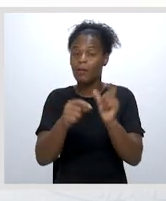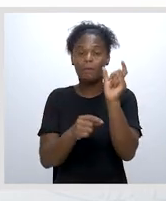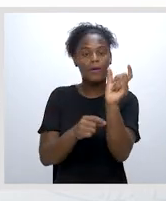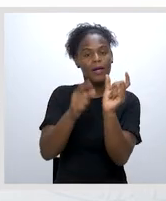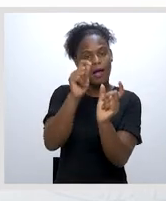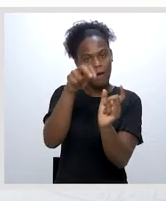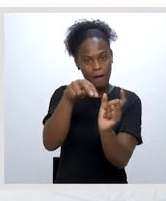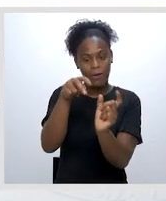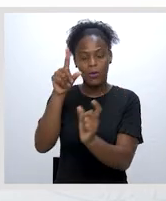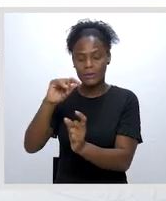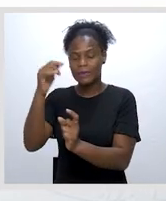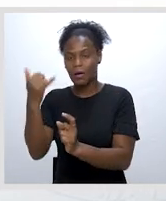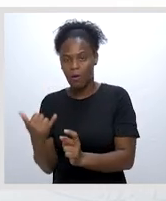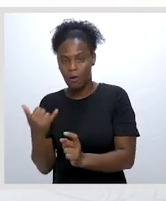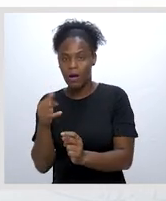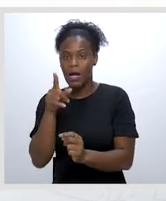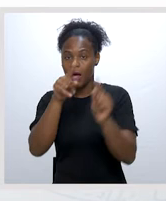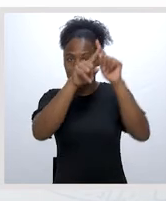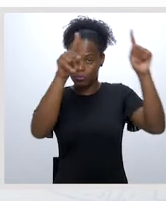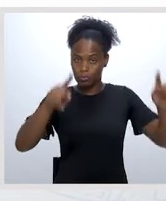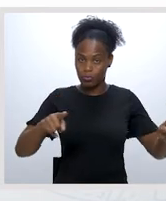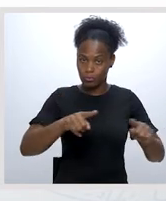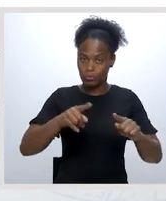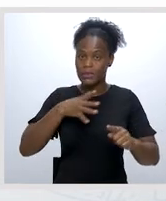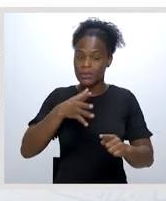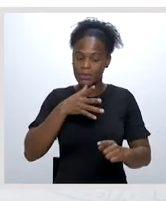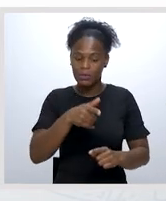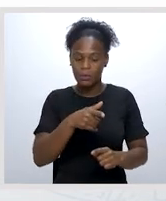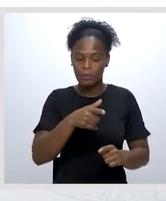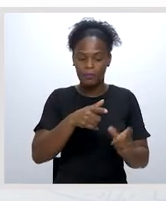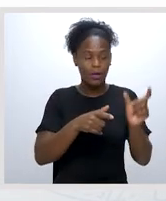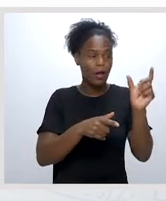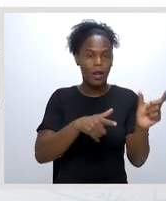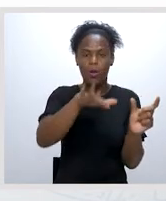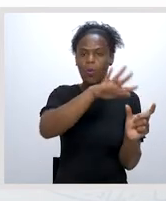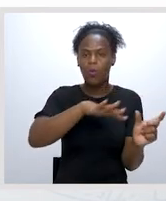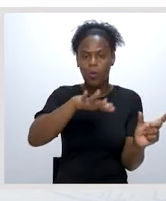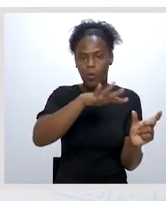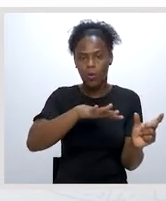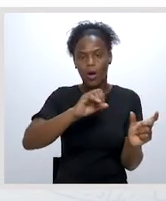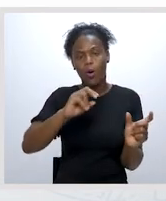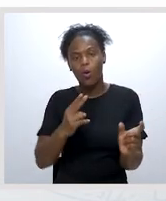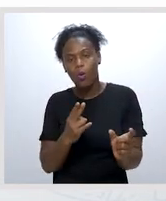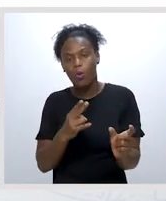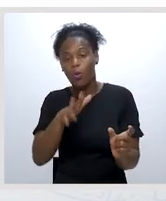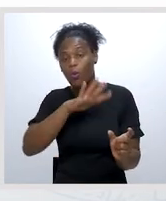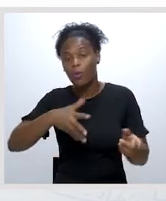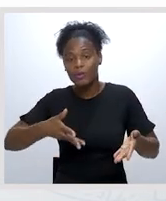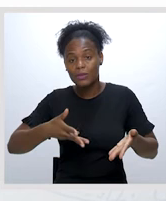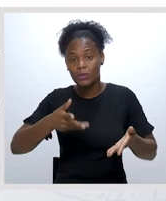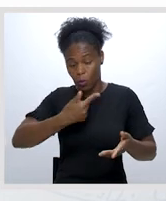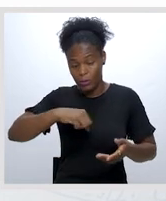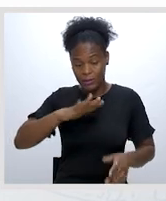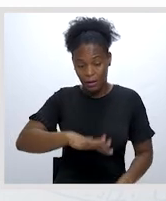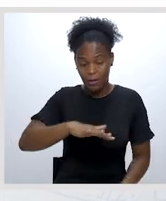« i ». Ici, tu as un tableau qui te dit, pour remplacer le lieu où l'on est ou où